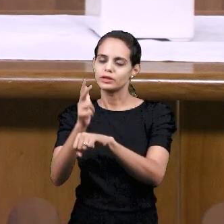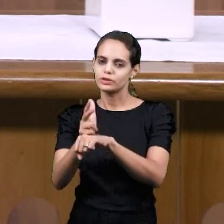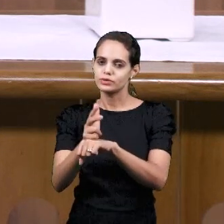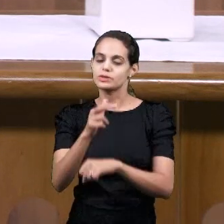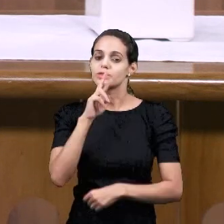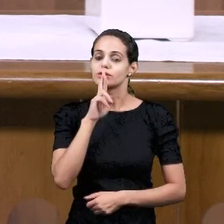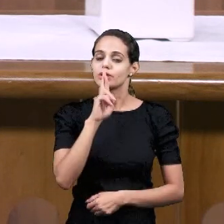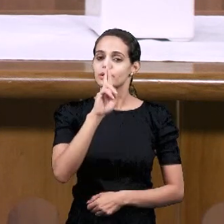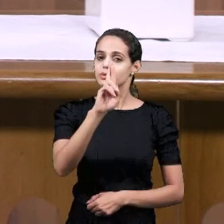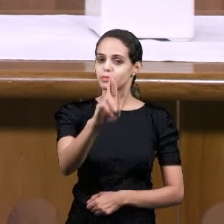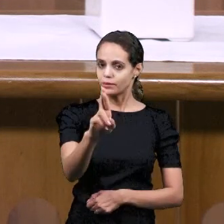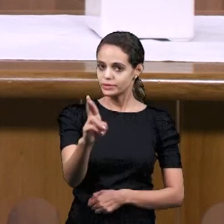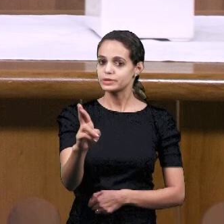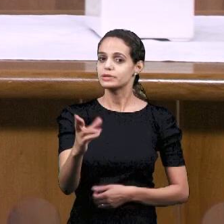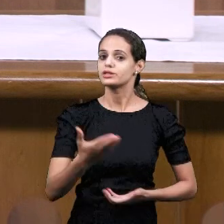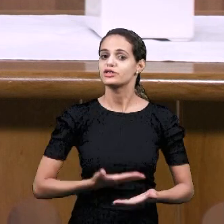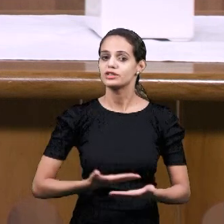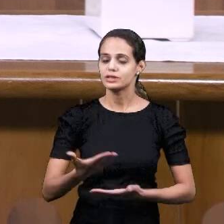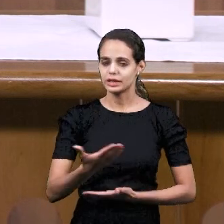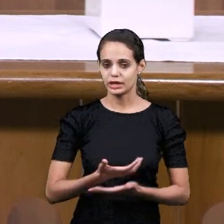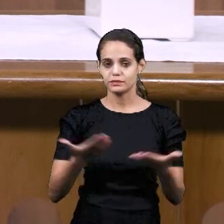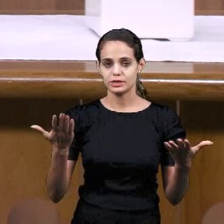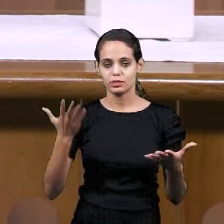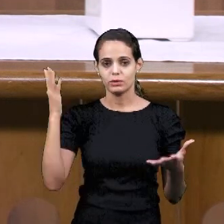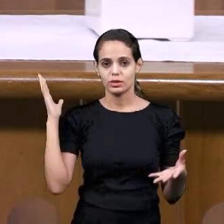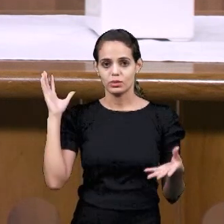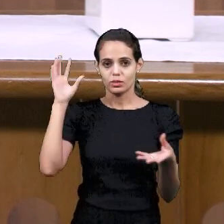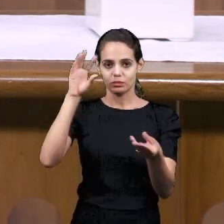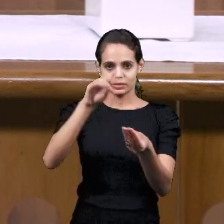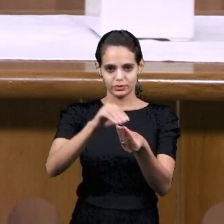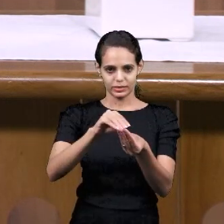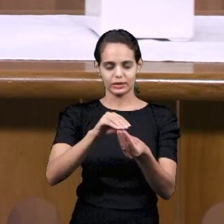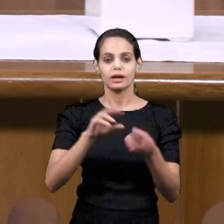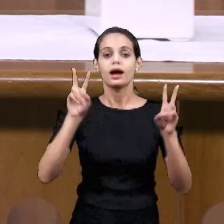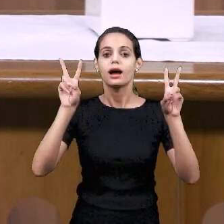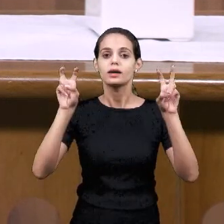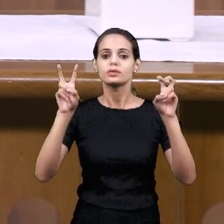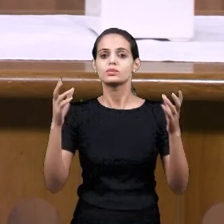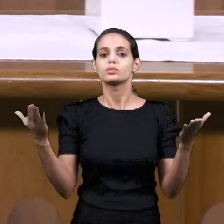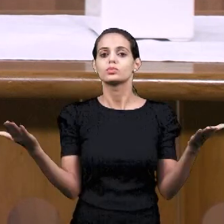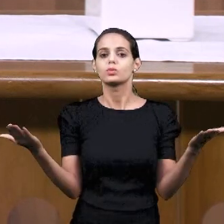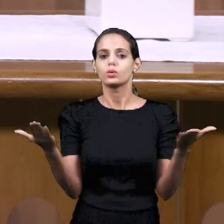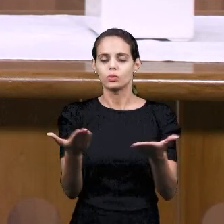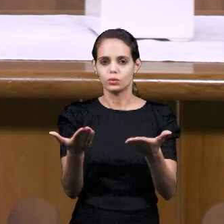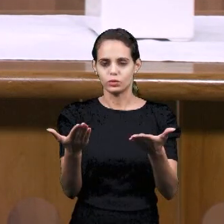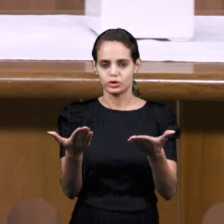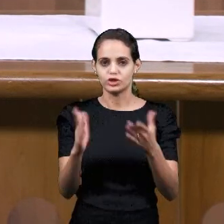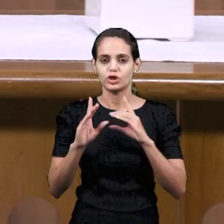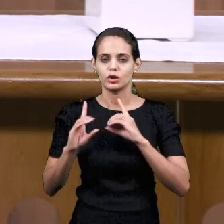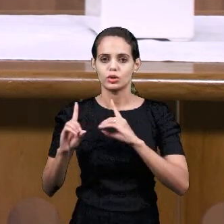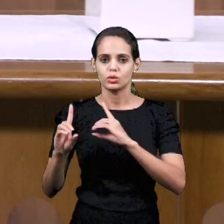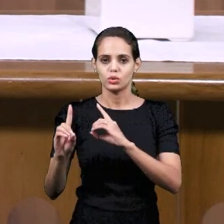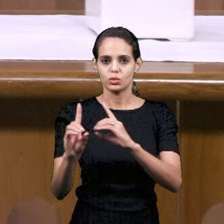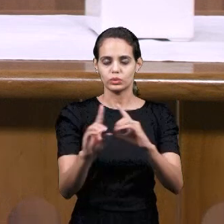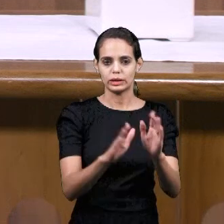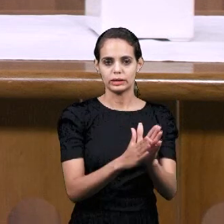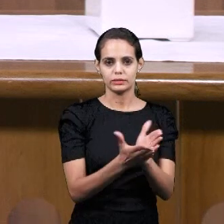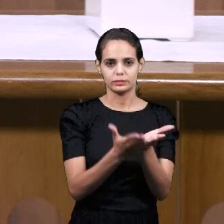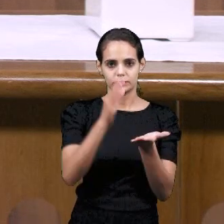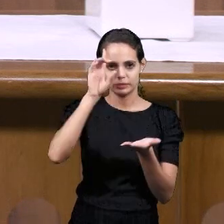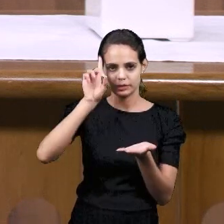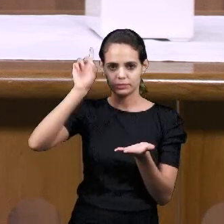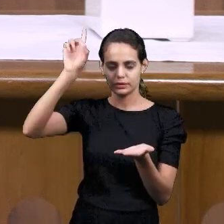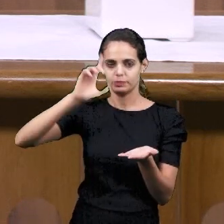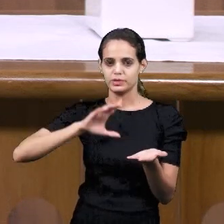allons présenter d'autres réponses. Et notre sujet aujourd'hui à propos de doctrine biblique du salut, il est basé